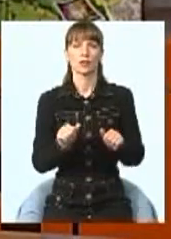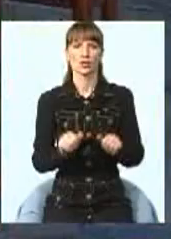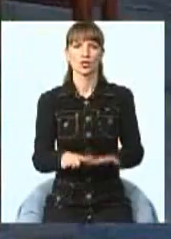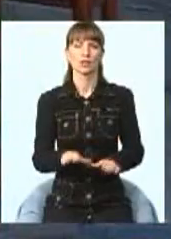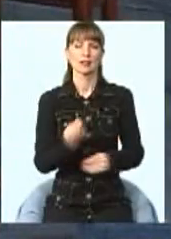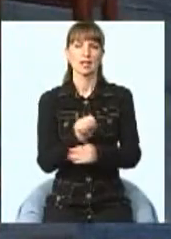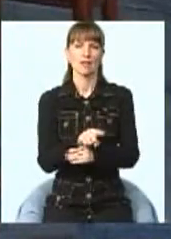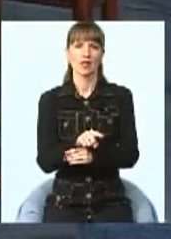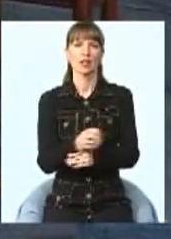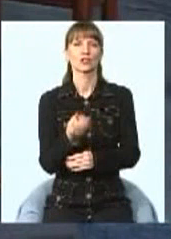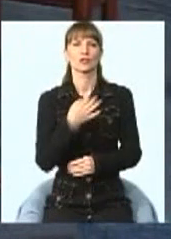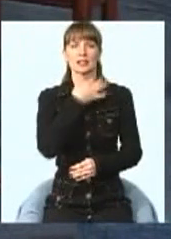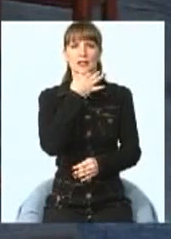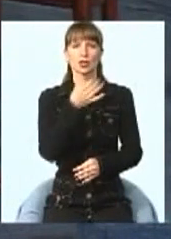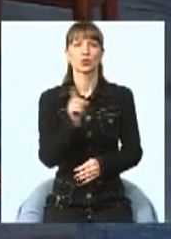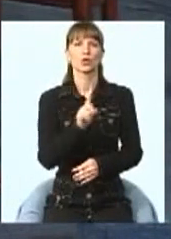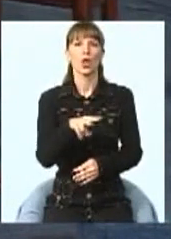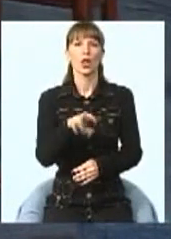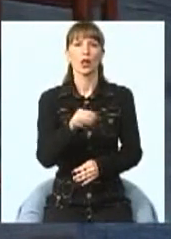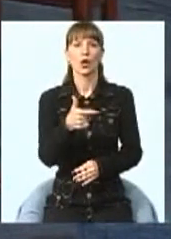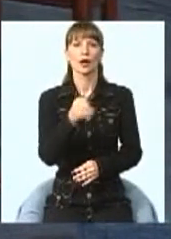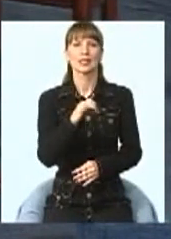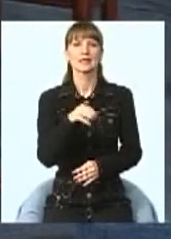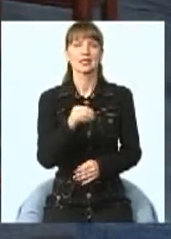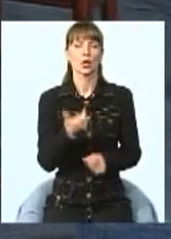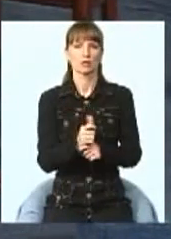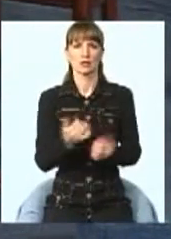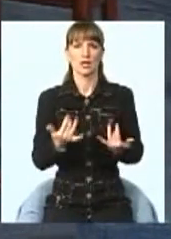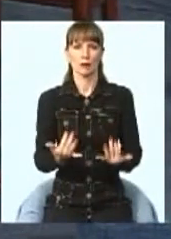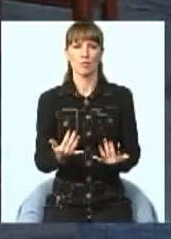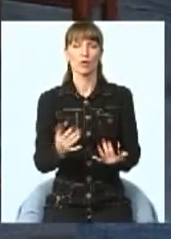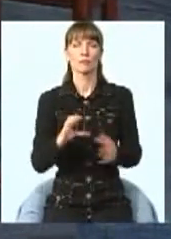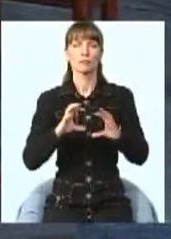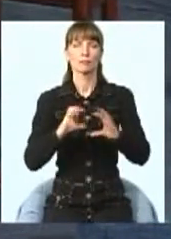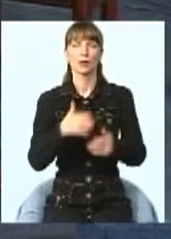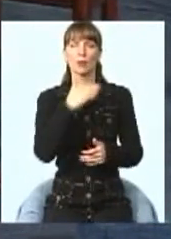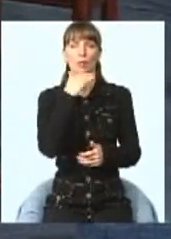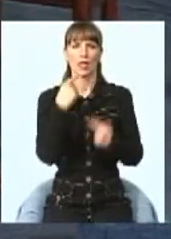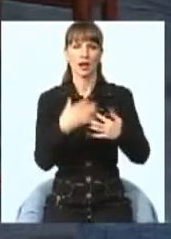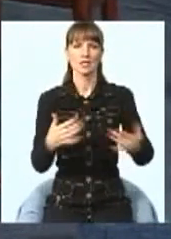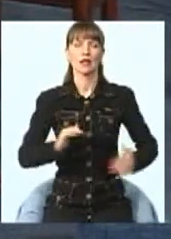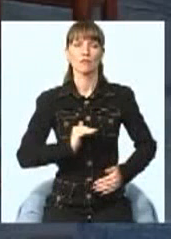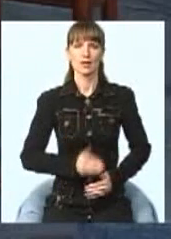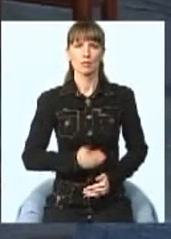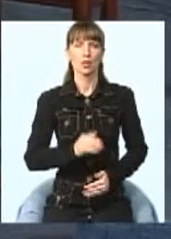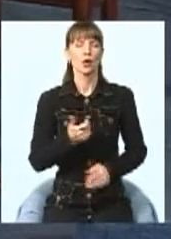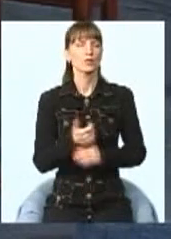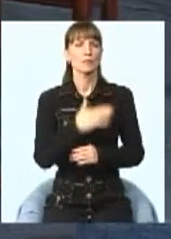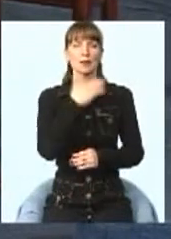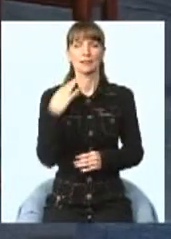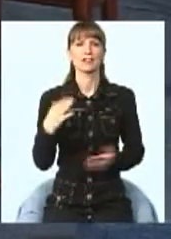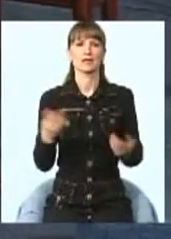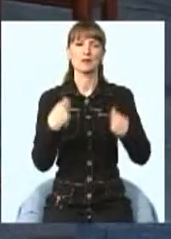вирішувати. А ще тобі скажу, що логісти, вони дуже затребовані, оскільки у нас у світі є дуже багато торгівельних компаній. Так? Дуже багато речей,